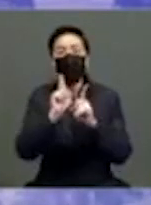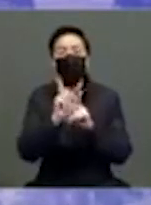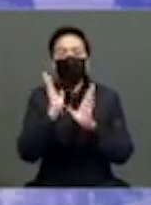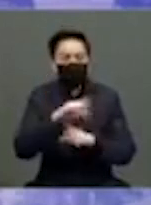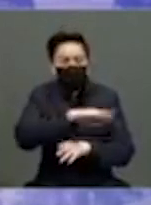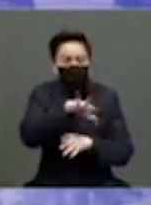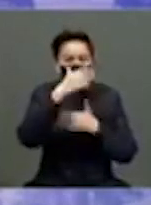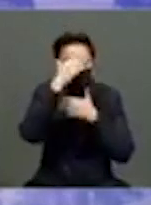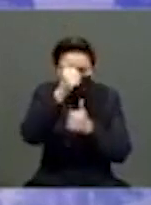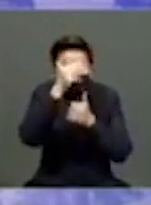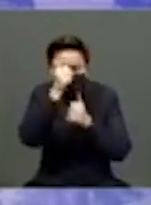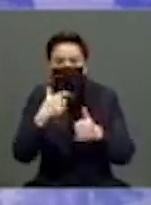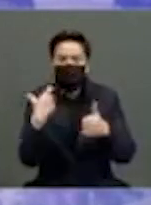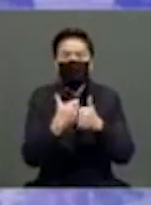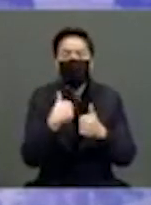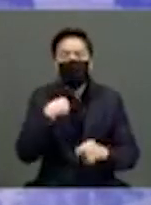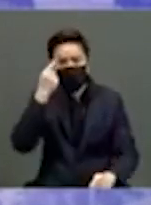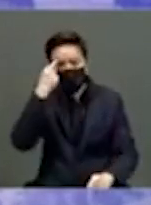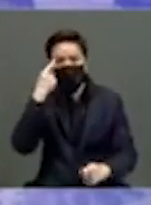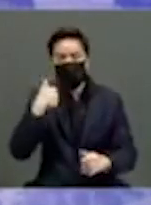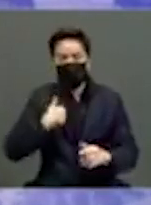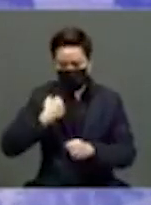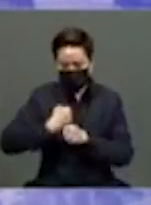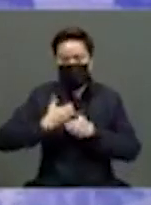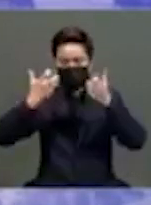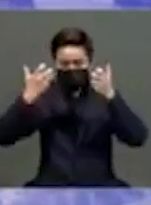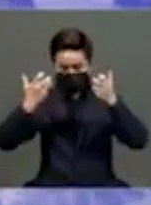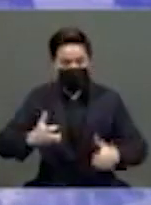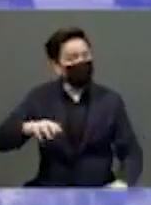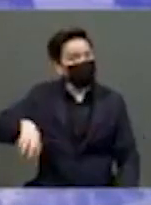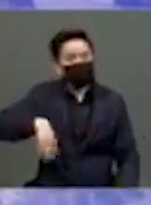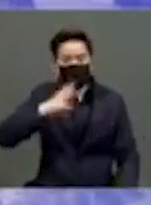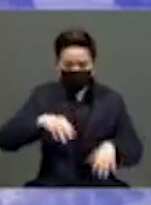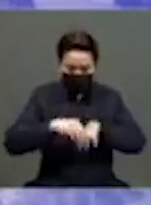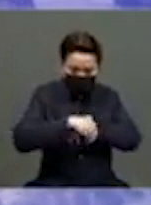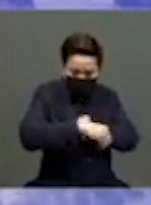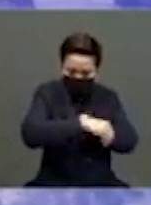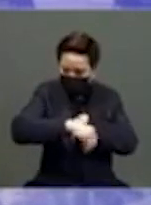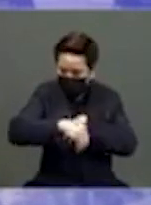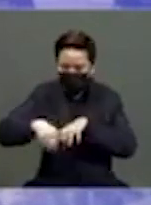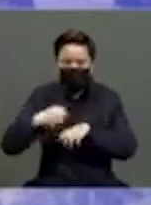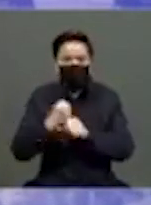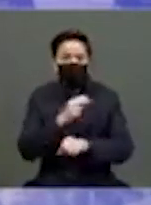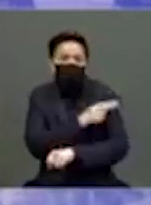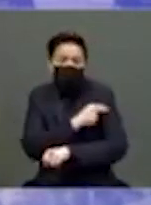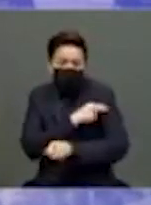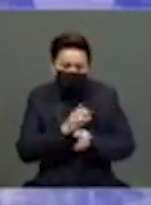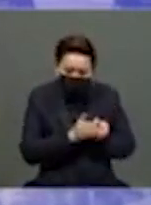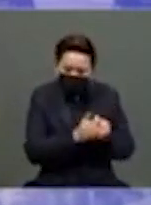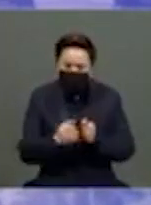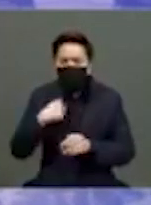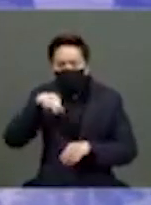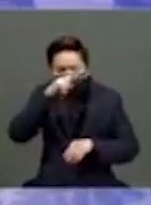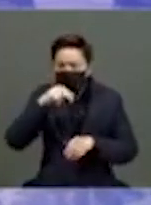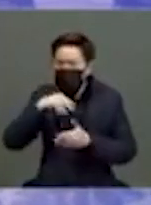ใจของพี่น้องประชาชนต่อเรื่องนี้เป็นอย่างดีพวกเราทำงานกันอย่างหนักแล้วก็ทุกส่วนทุกฝ่ายต้องการที่จะหา